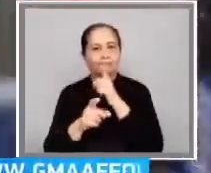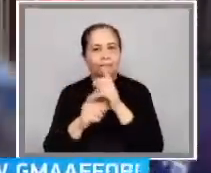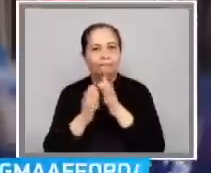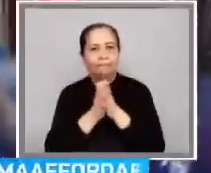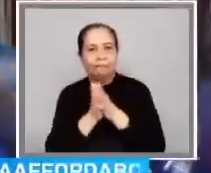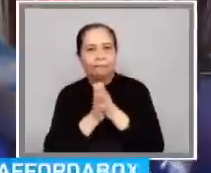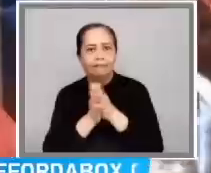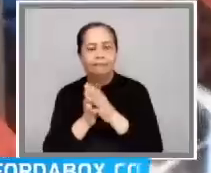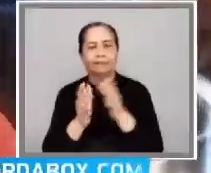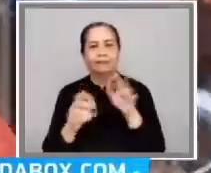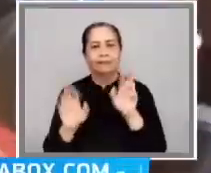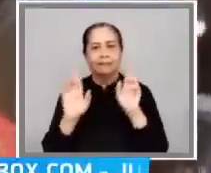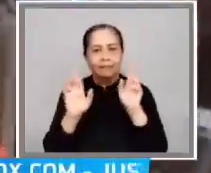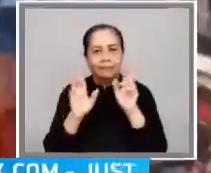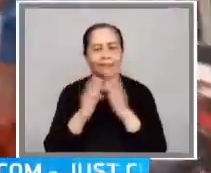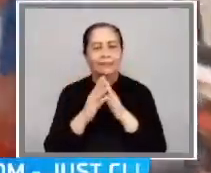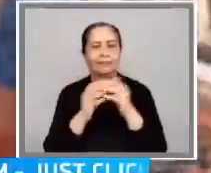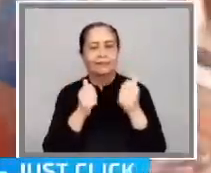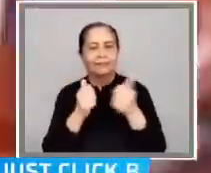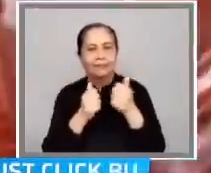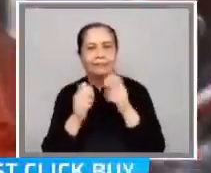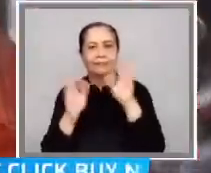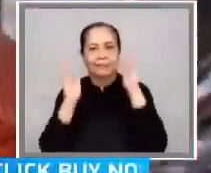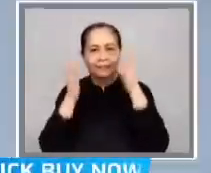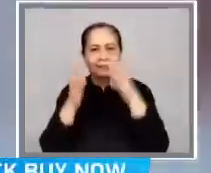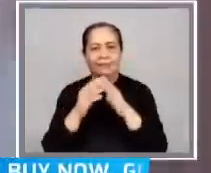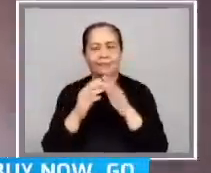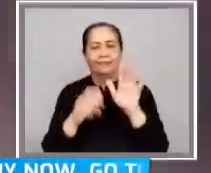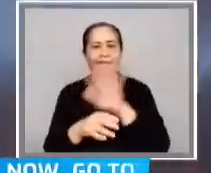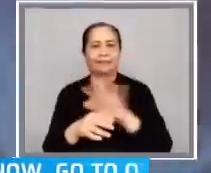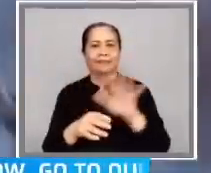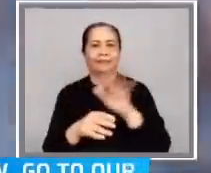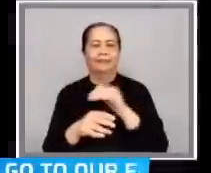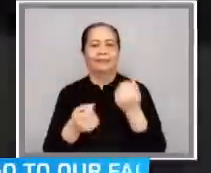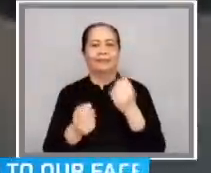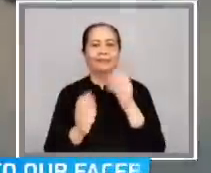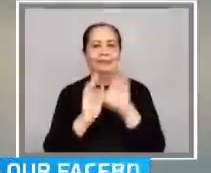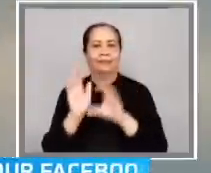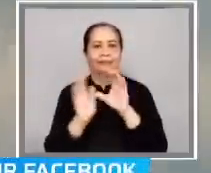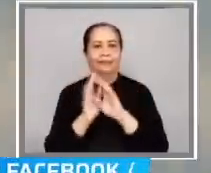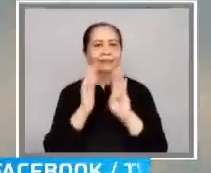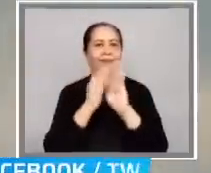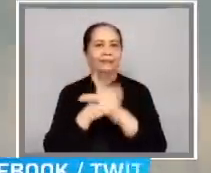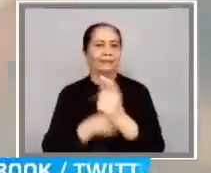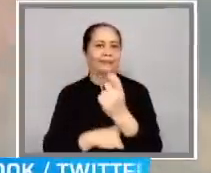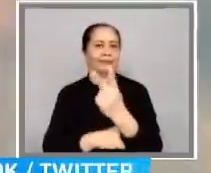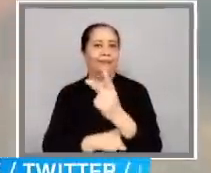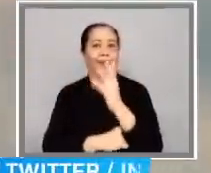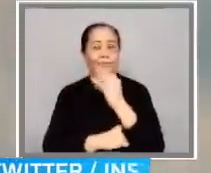pananabik sa maaksyong mga tagpo ng mga bida at pagbabalik telebisyon ni